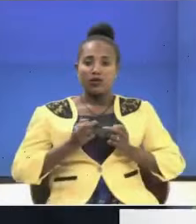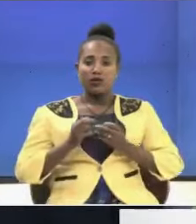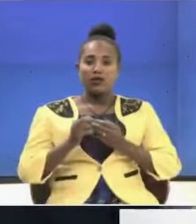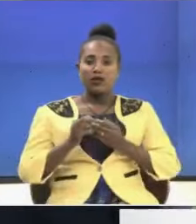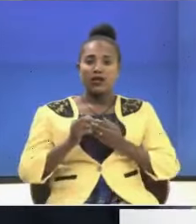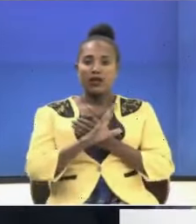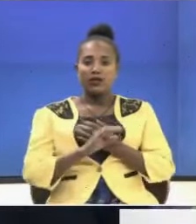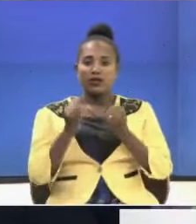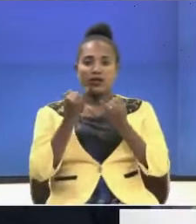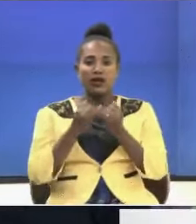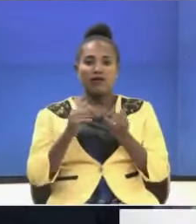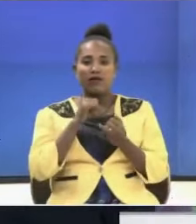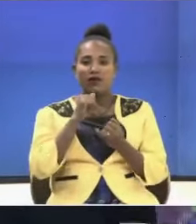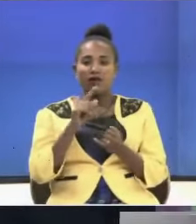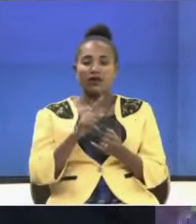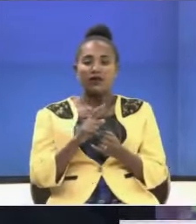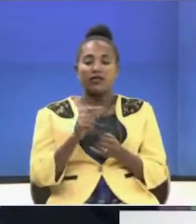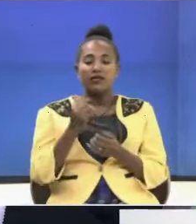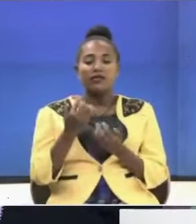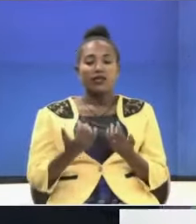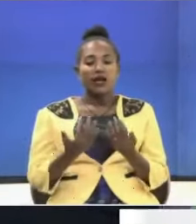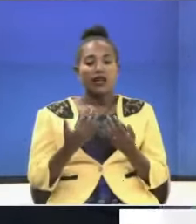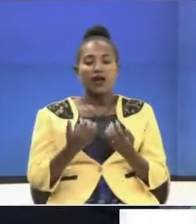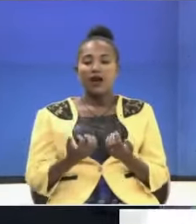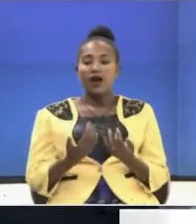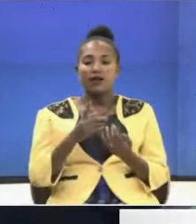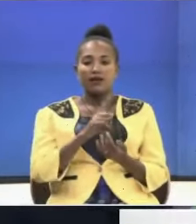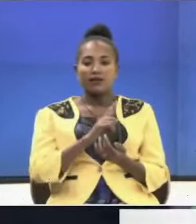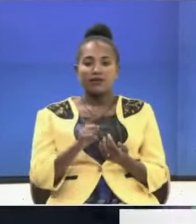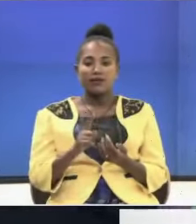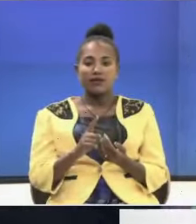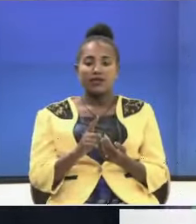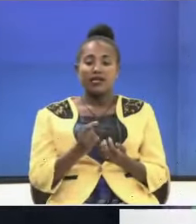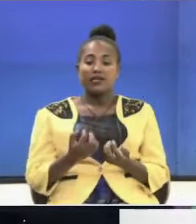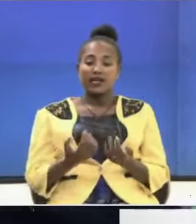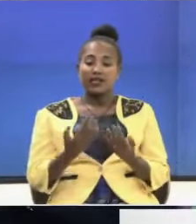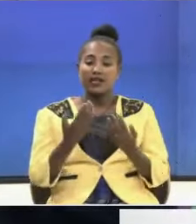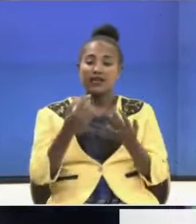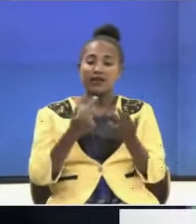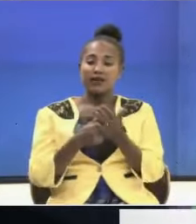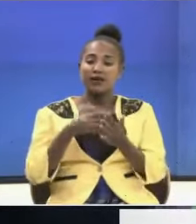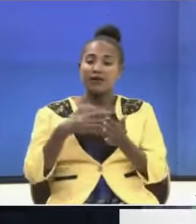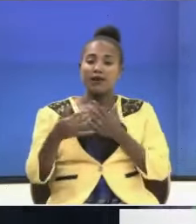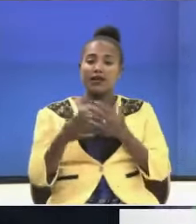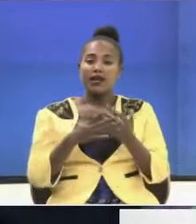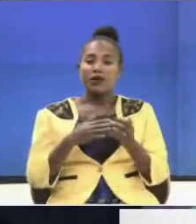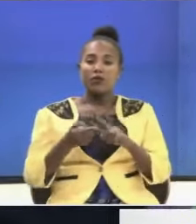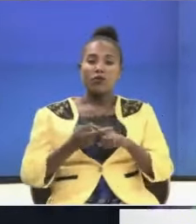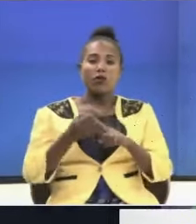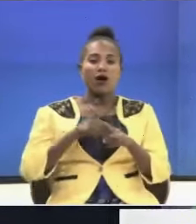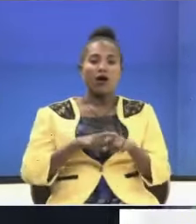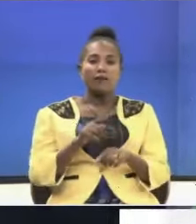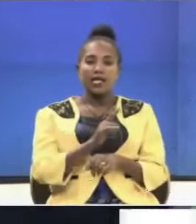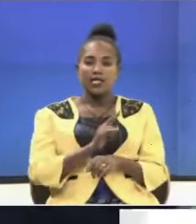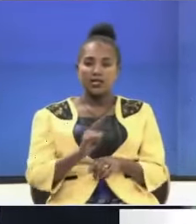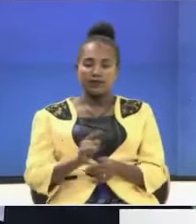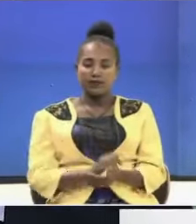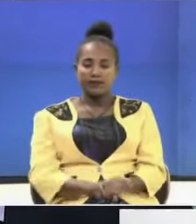ጋር እሳት አለ፣ ያነዳል፣ አይጨስም። ከተቀጣጠለ እንዲህ በቀላሉ ከቶ አይመለስም።